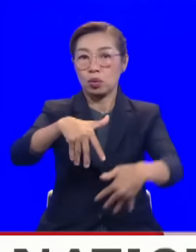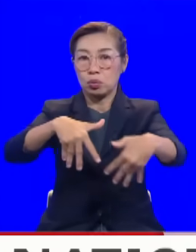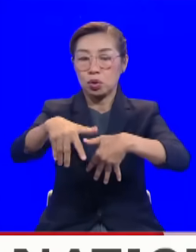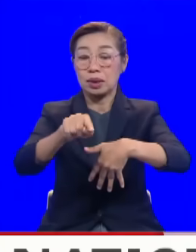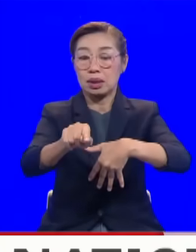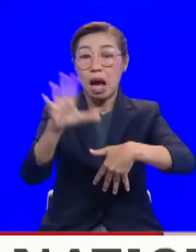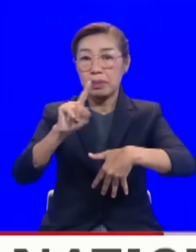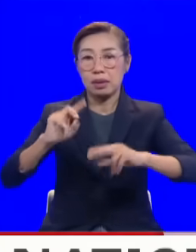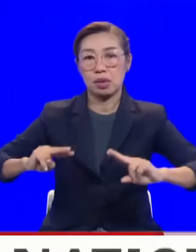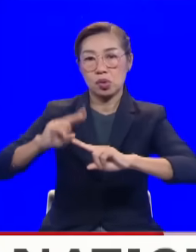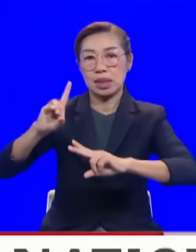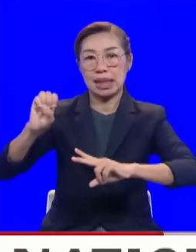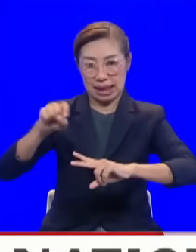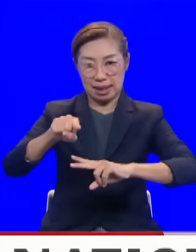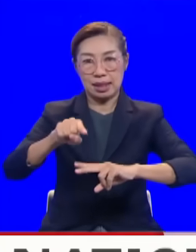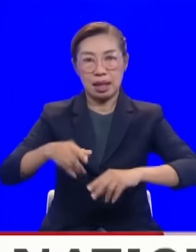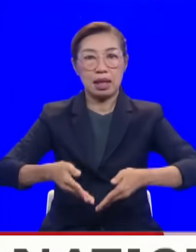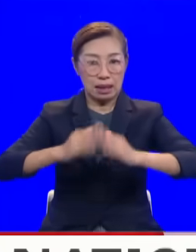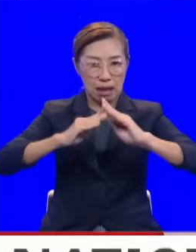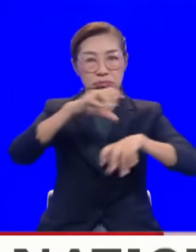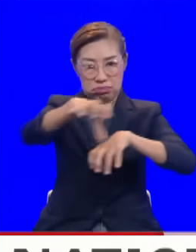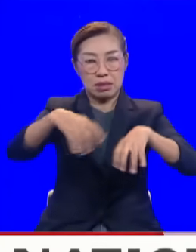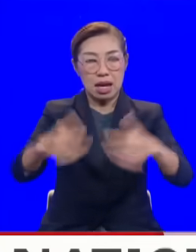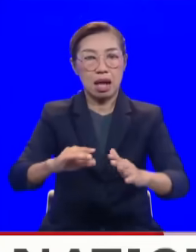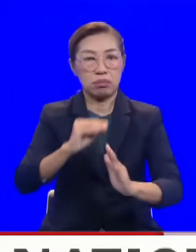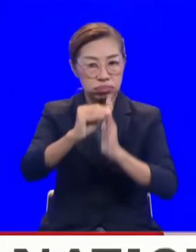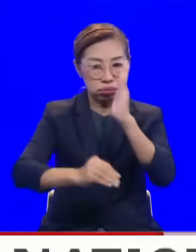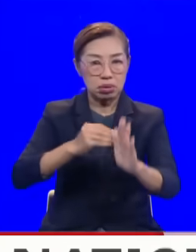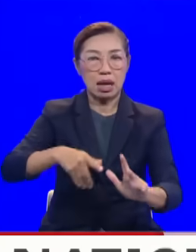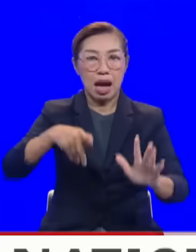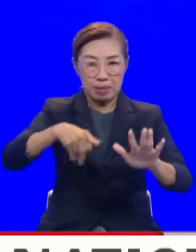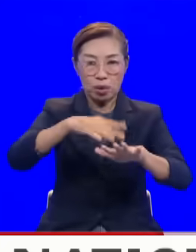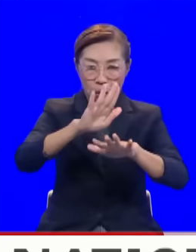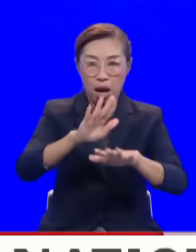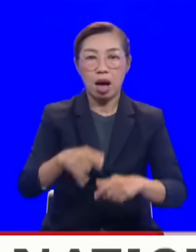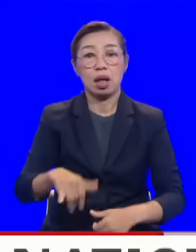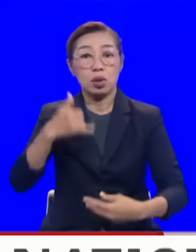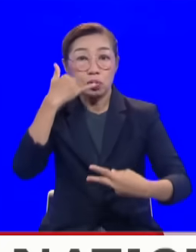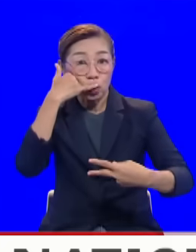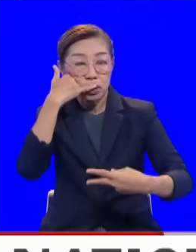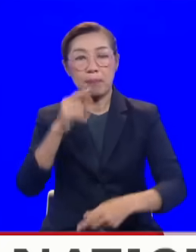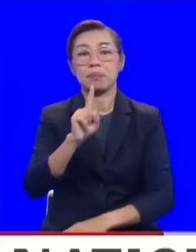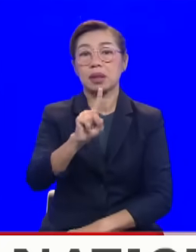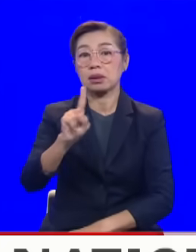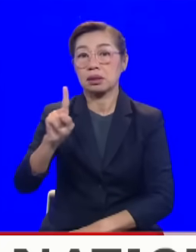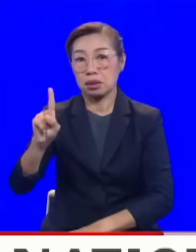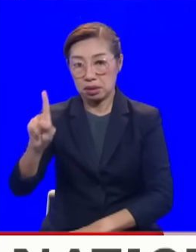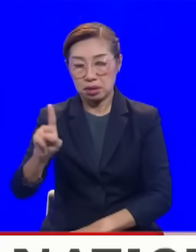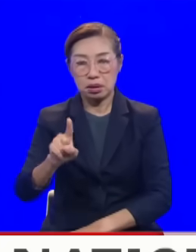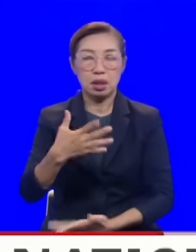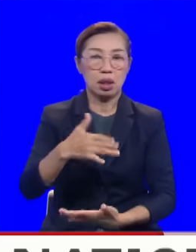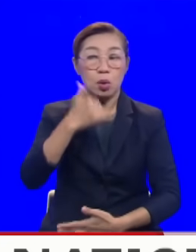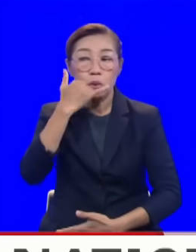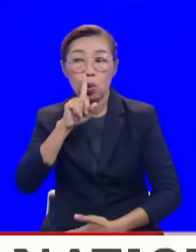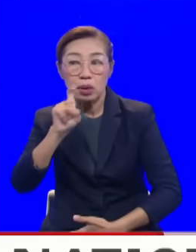DE นะครับทั่วประเทศราว 5,000 แห่งเรามีเบอร์โทรศัพท์1111นะครับเป็นเบอร์สายด่วนสำหรับการสอบถามข้อมูล